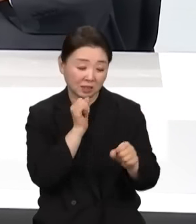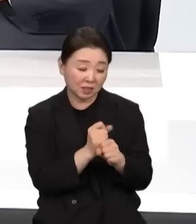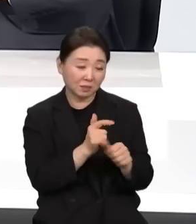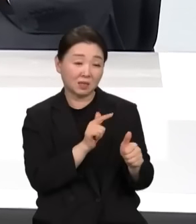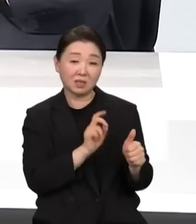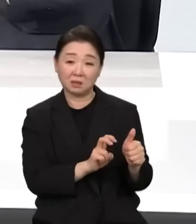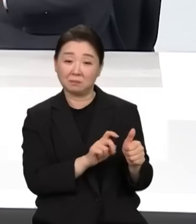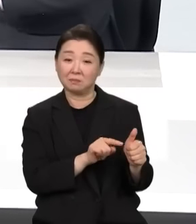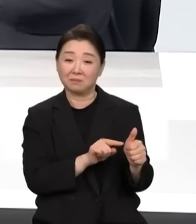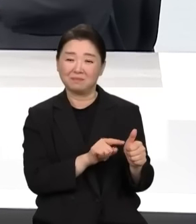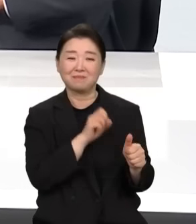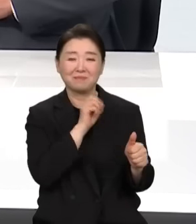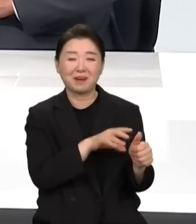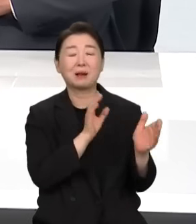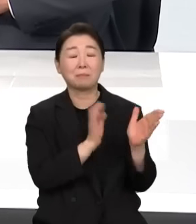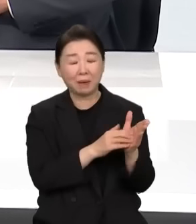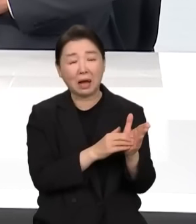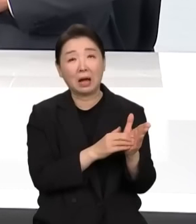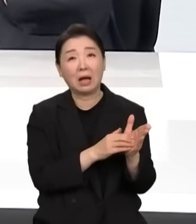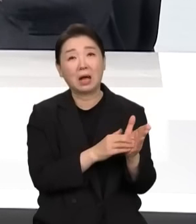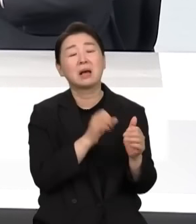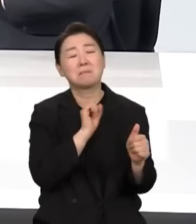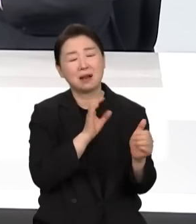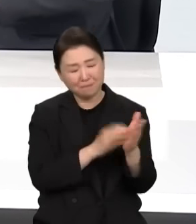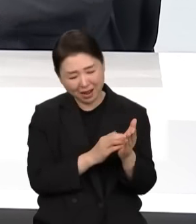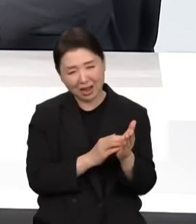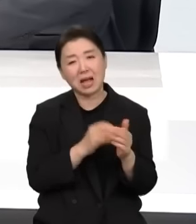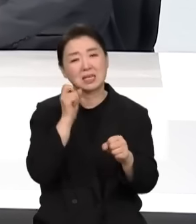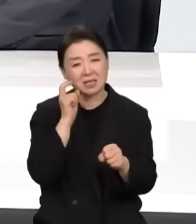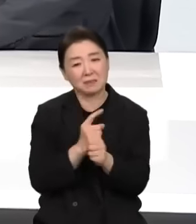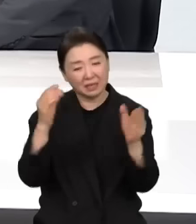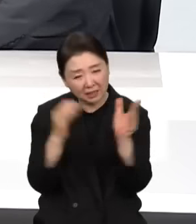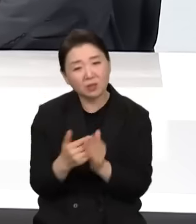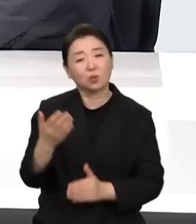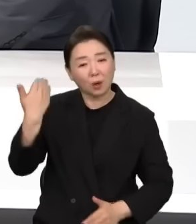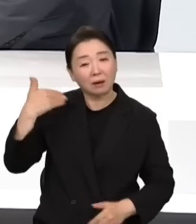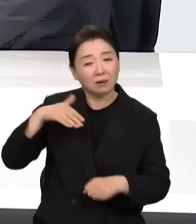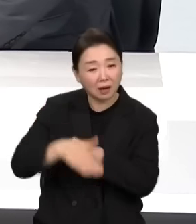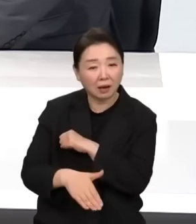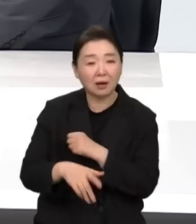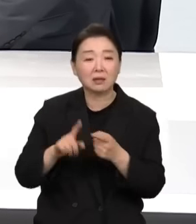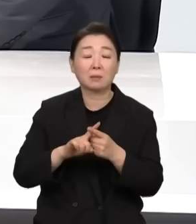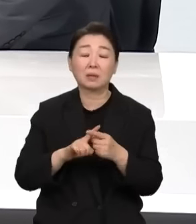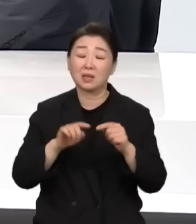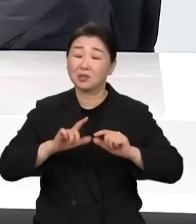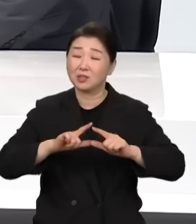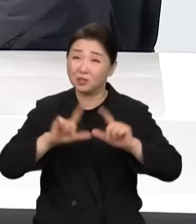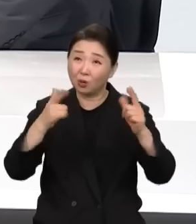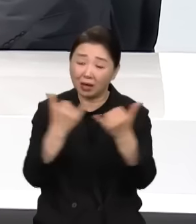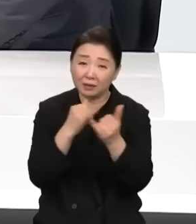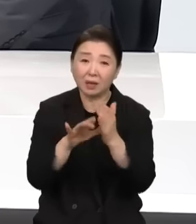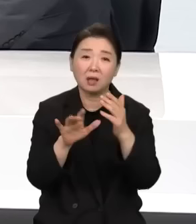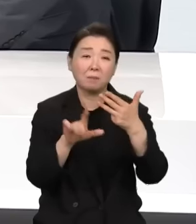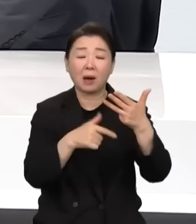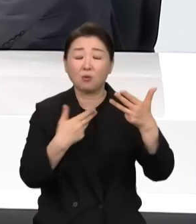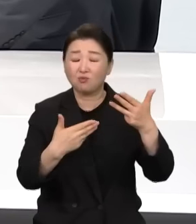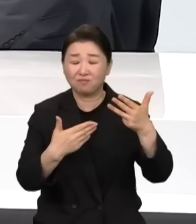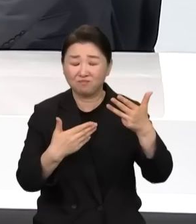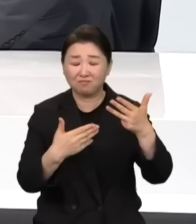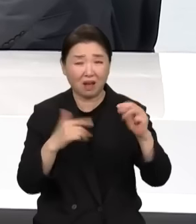이렇게 어 말을 했다 과거 형이기 때문에이 가르키는 시점이 이 꼭 8월 9일 당일이다 이렇게 볼 수는 없는 겁니다네 그니까이 전화는 8월